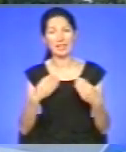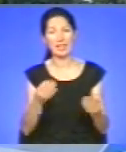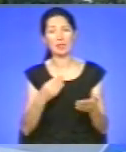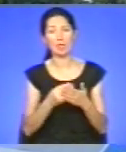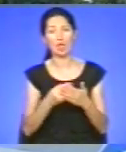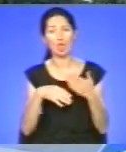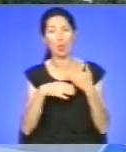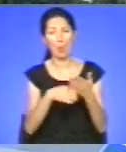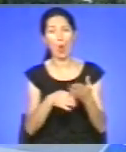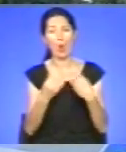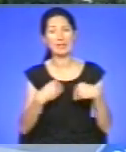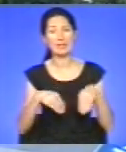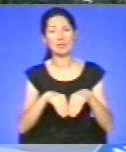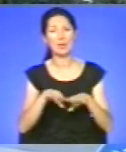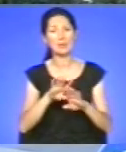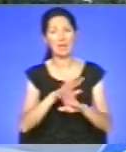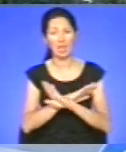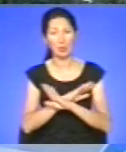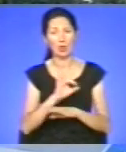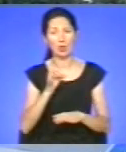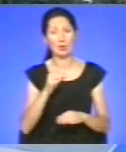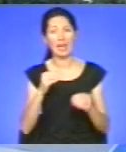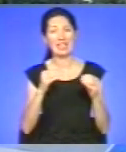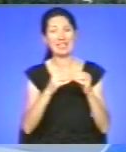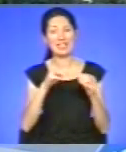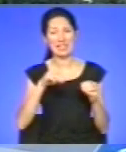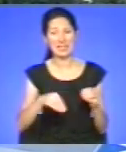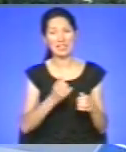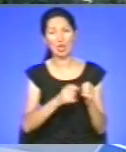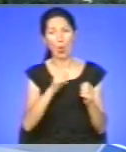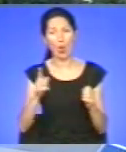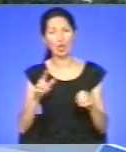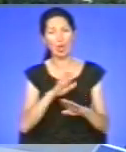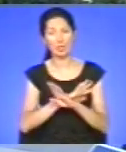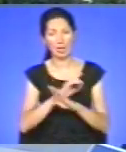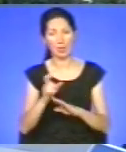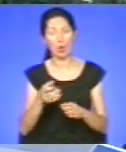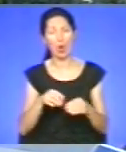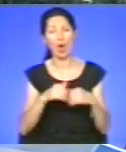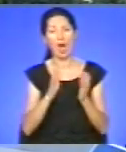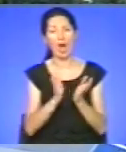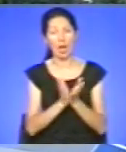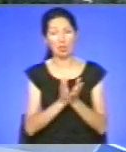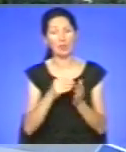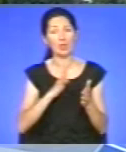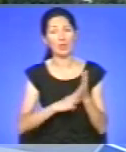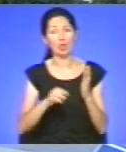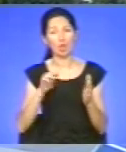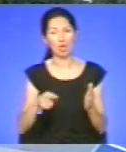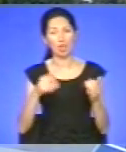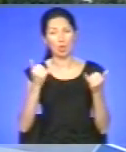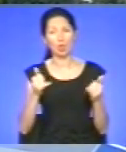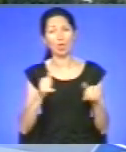матеріальну допомогу сім'ям загиблих в розмірі по 10 тисяч на кожного загиблого, це в сумі 90 тисяч. Сьогодні оформляються